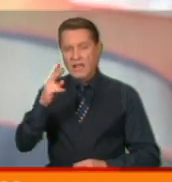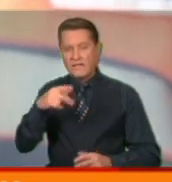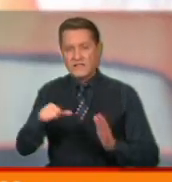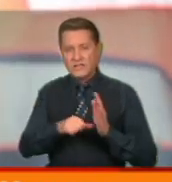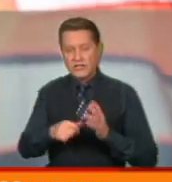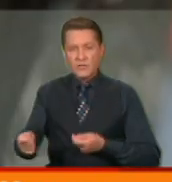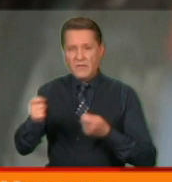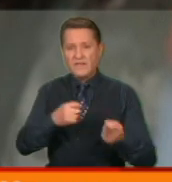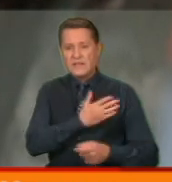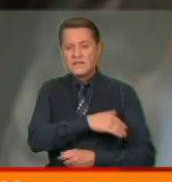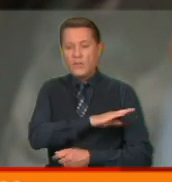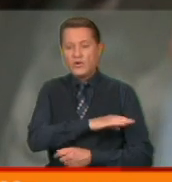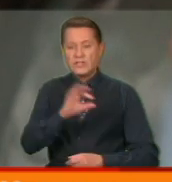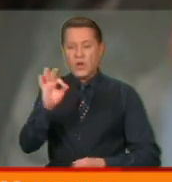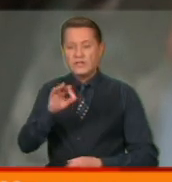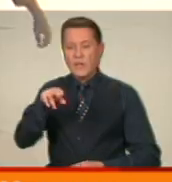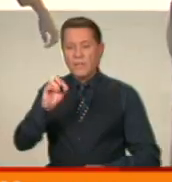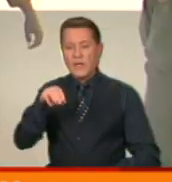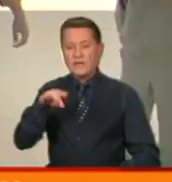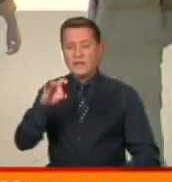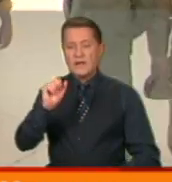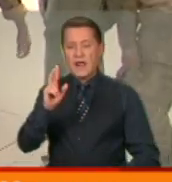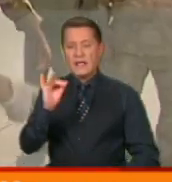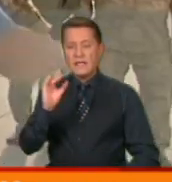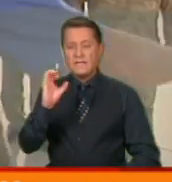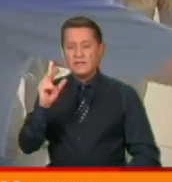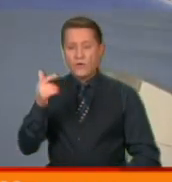Ан-26 привіз із Польщі Олександра Петраківського.